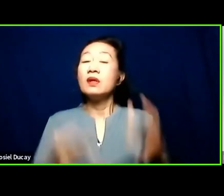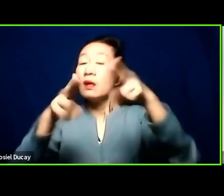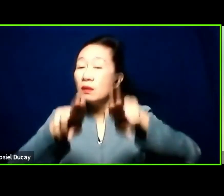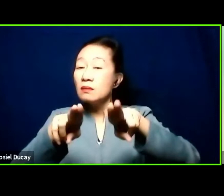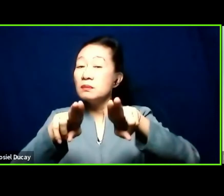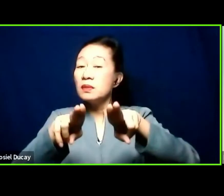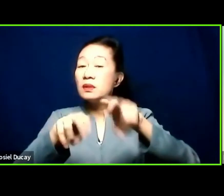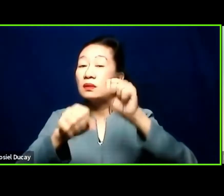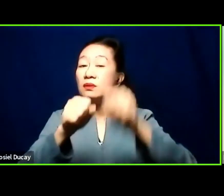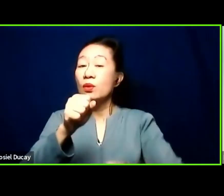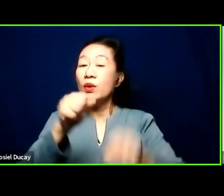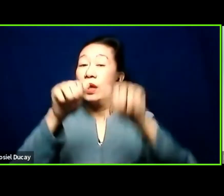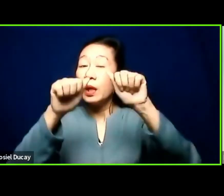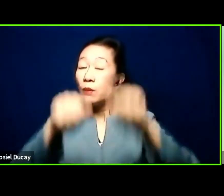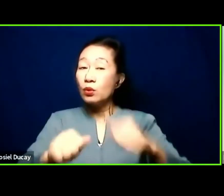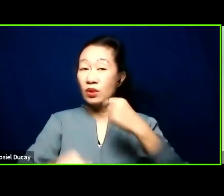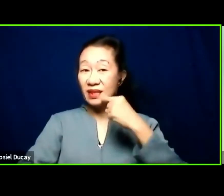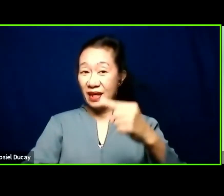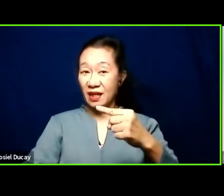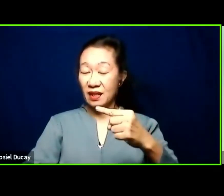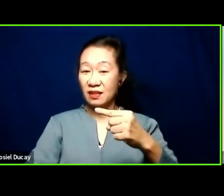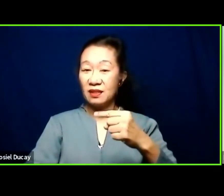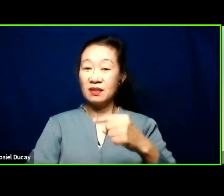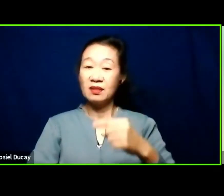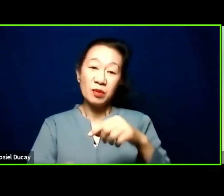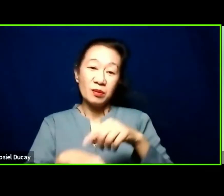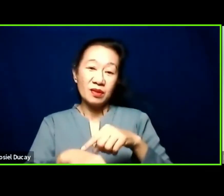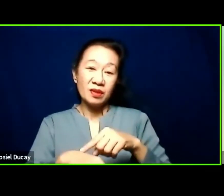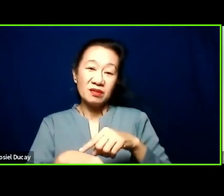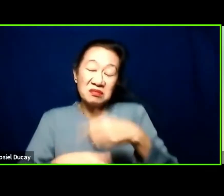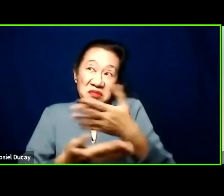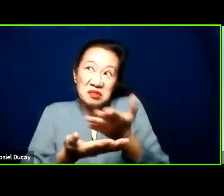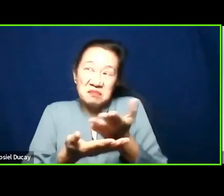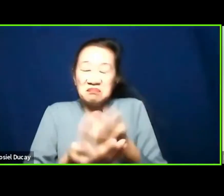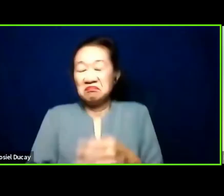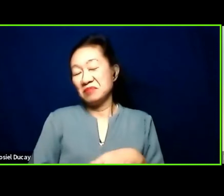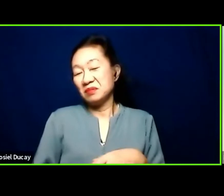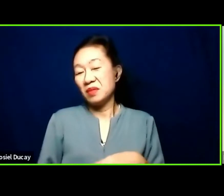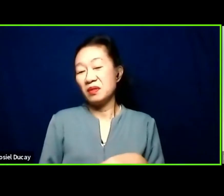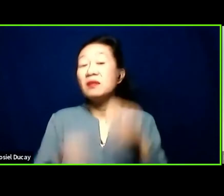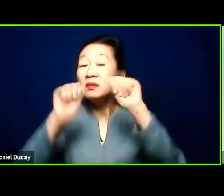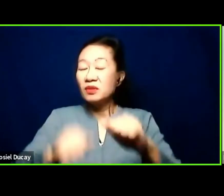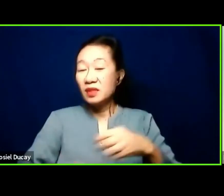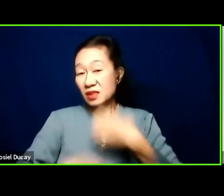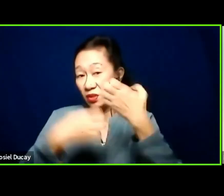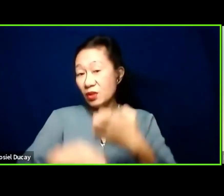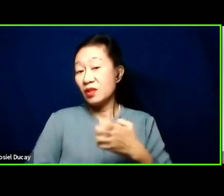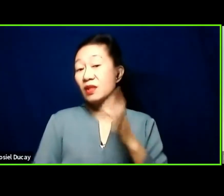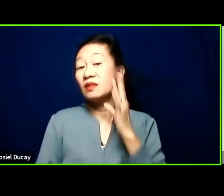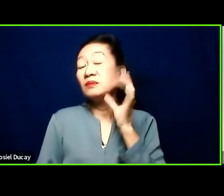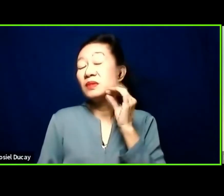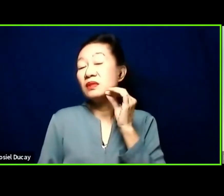natin, well, at some point, they are enjoying or they are able to experience their